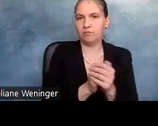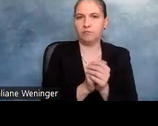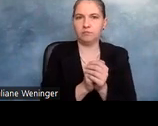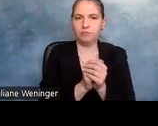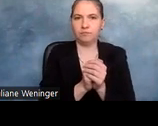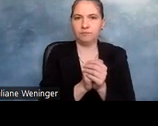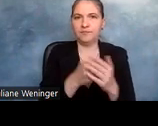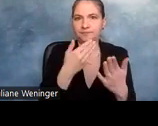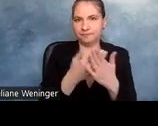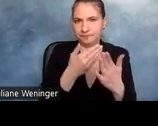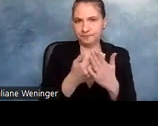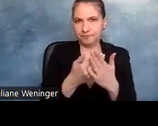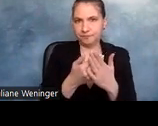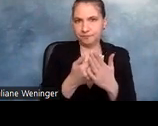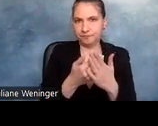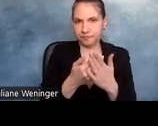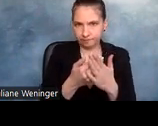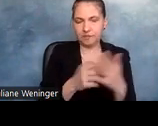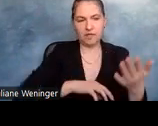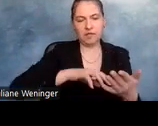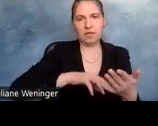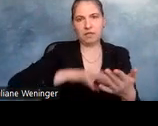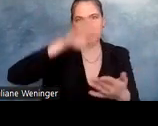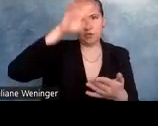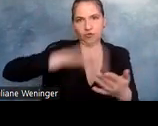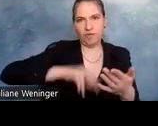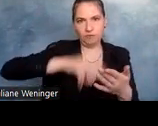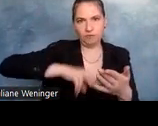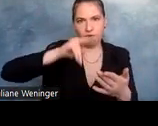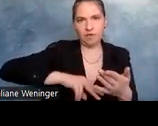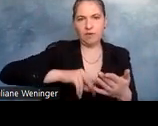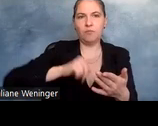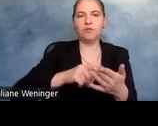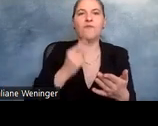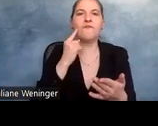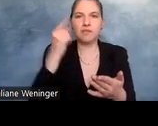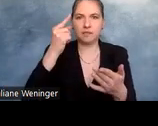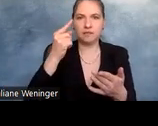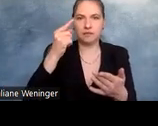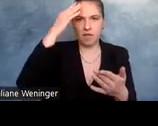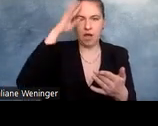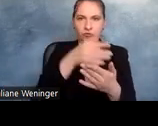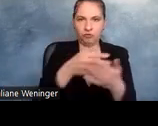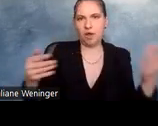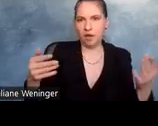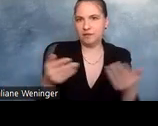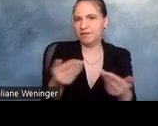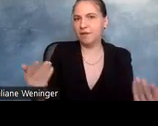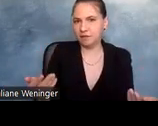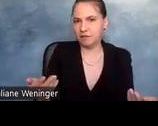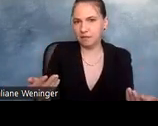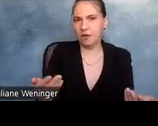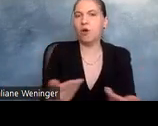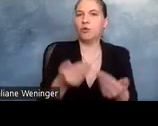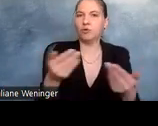Und deshalb sollte der Screenreader einfach wissen, in was für einer Sprache die Webseite ist und das dann entsprechend auch wählen,